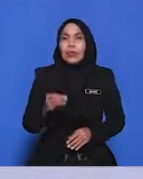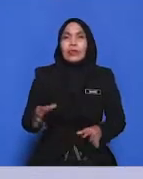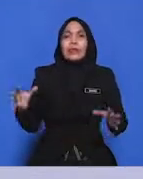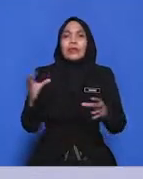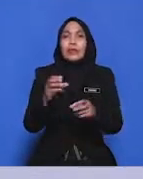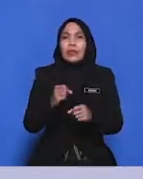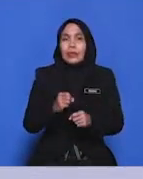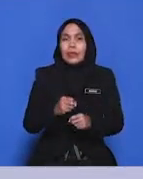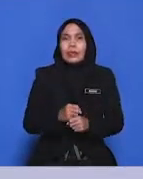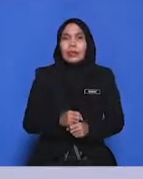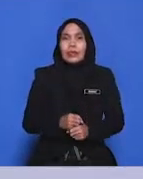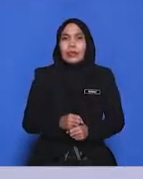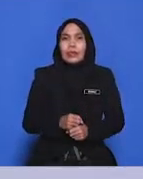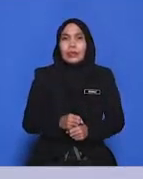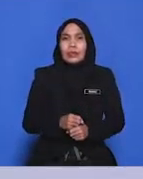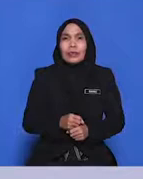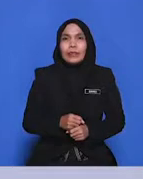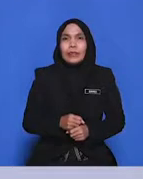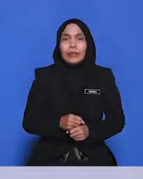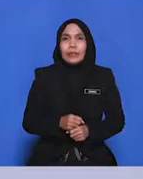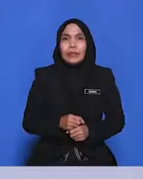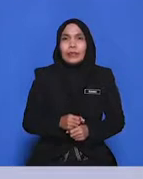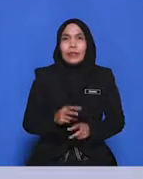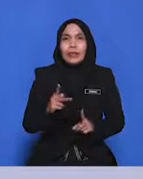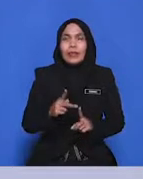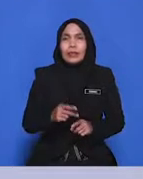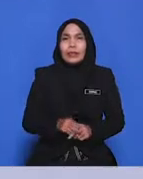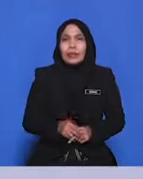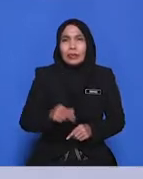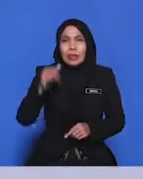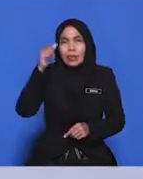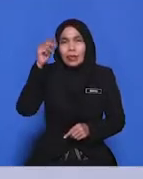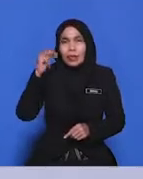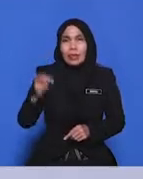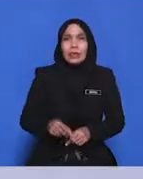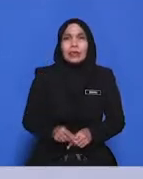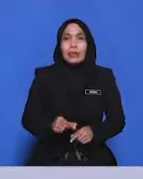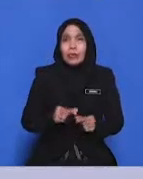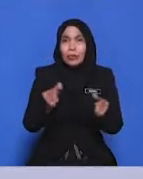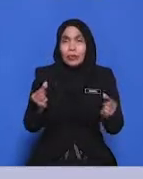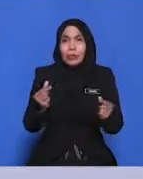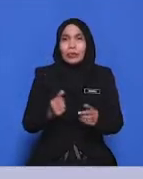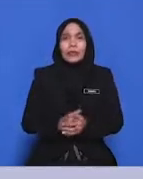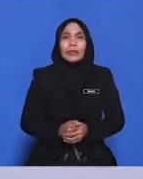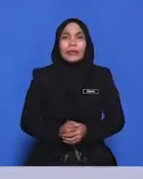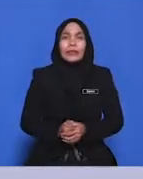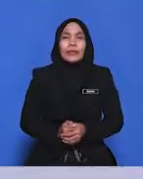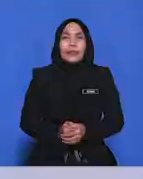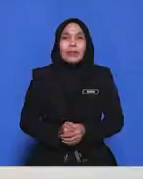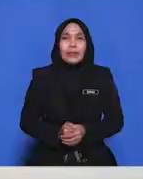dan As-Sunnah yang sebenar, seterusnya keluar daripada belenggu